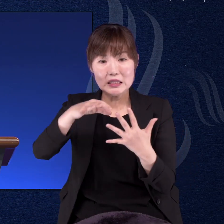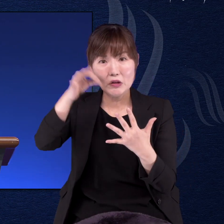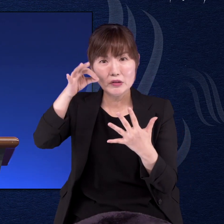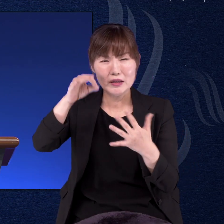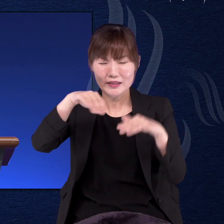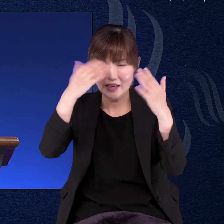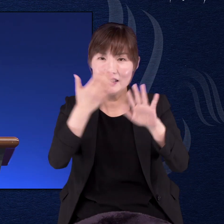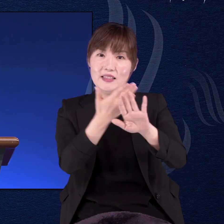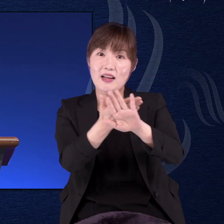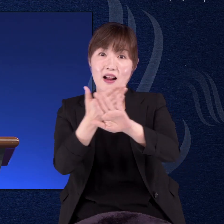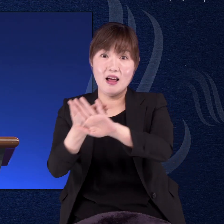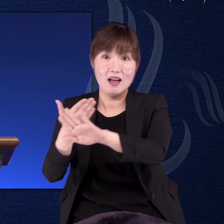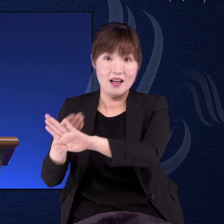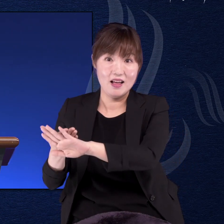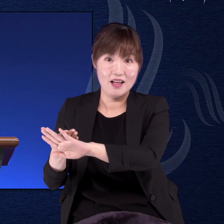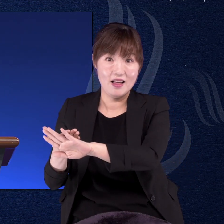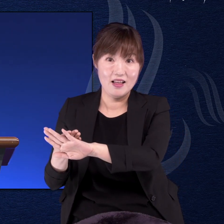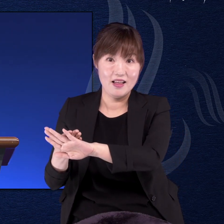선택하세요.